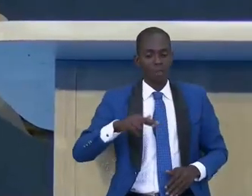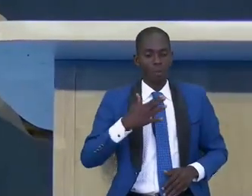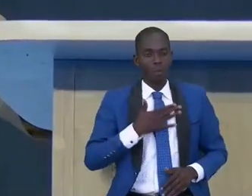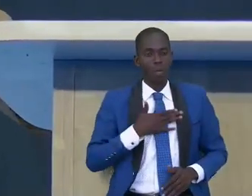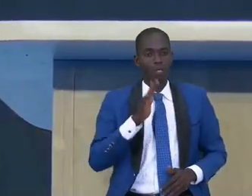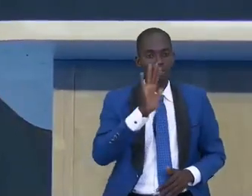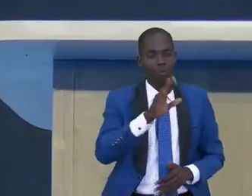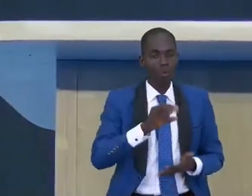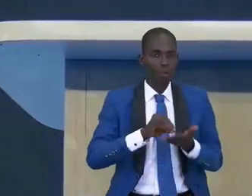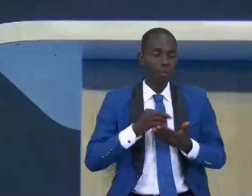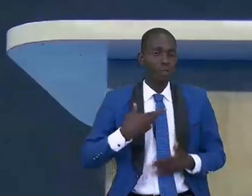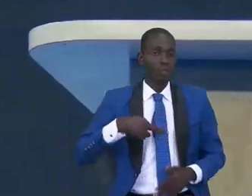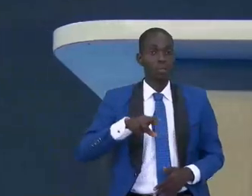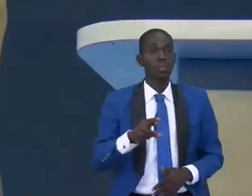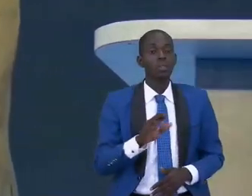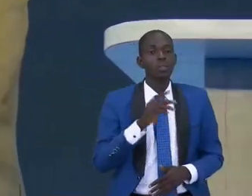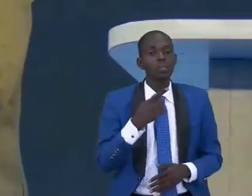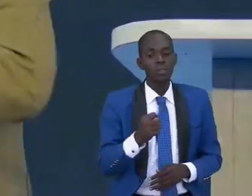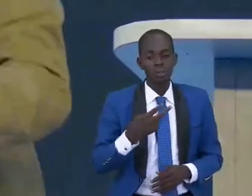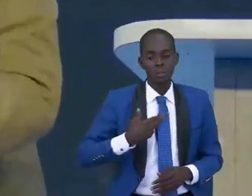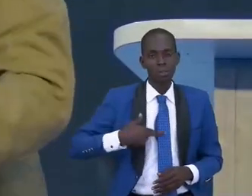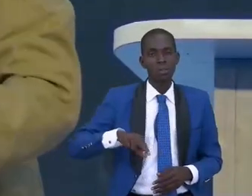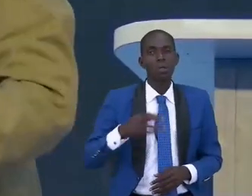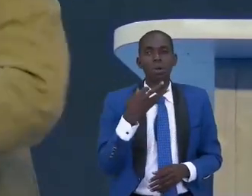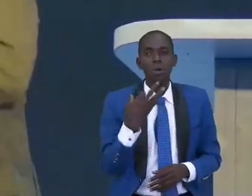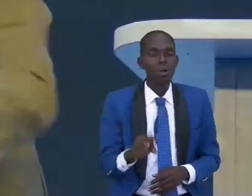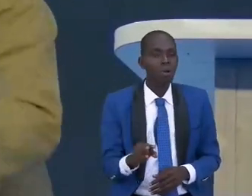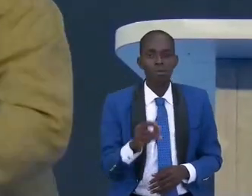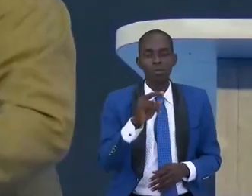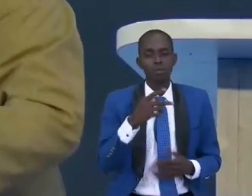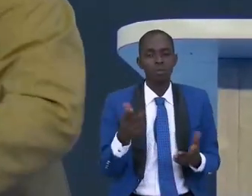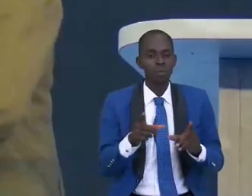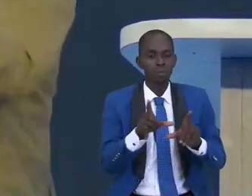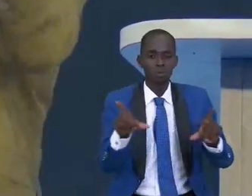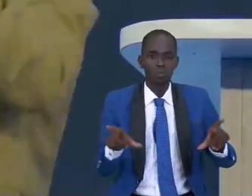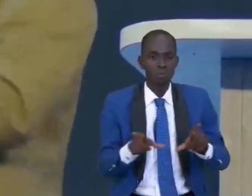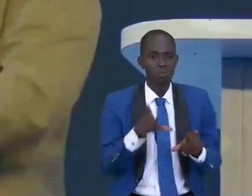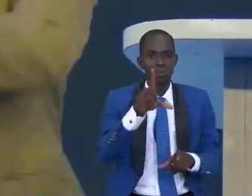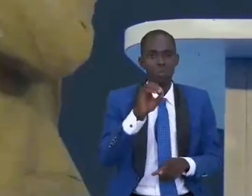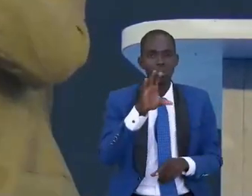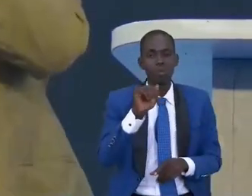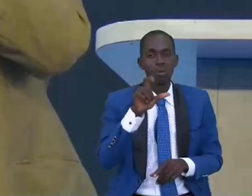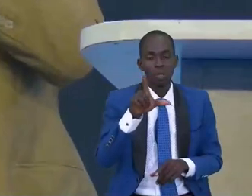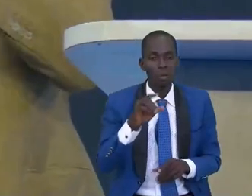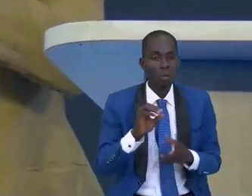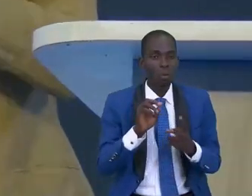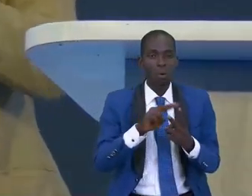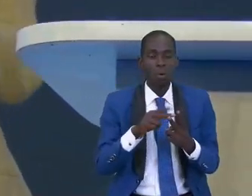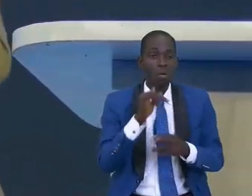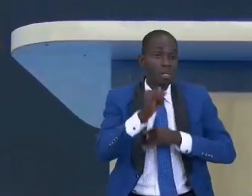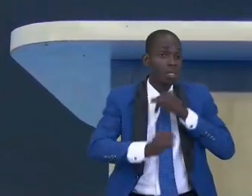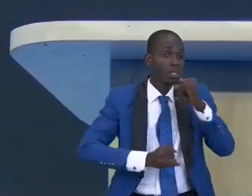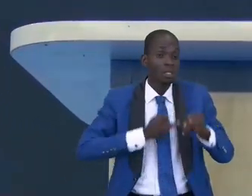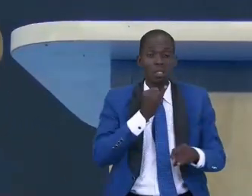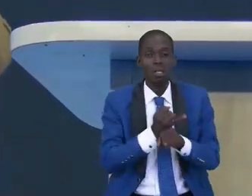ta religion, la religion traditionnelle, la religion des